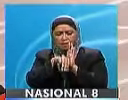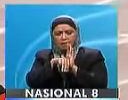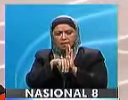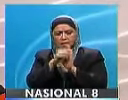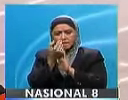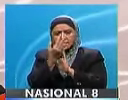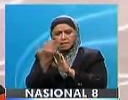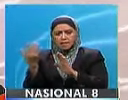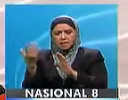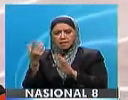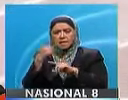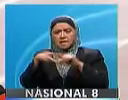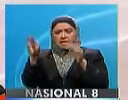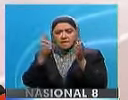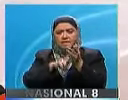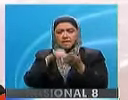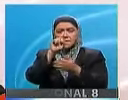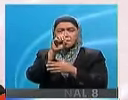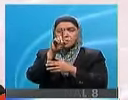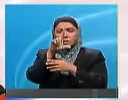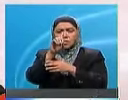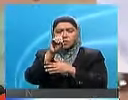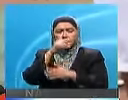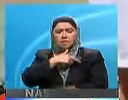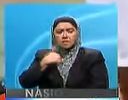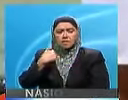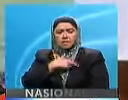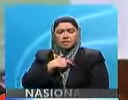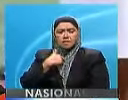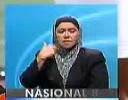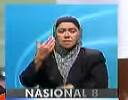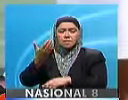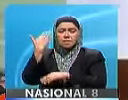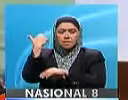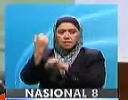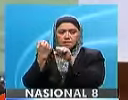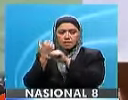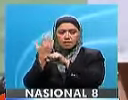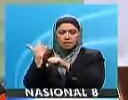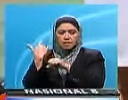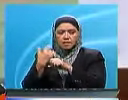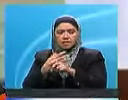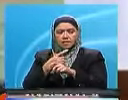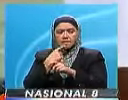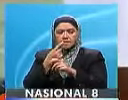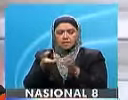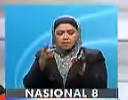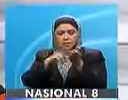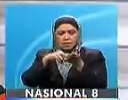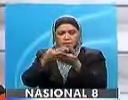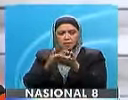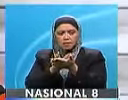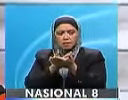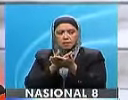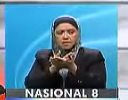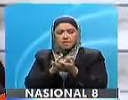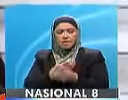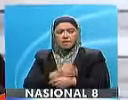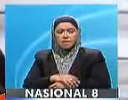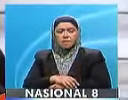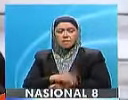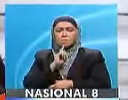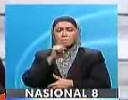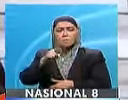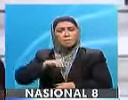dicipta di Solo Indonesia 4 tahun lalu dengan catatan baru 4 minit 25.83 saat. Puas hati,